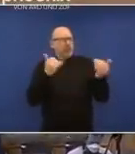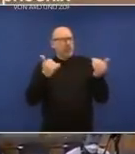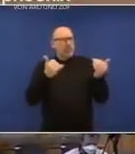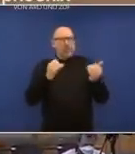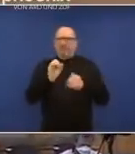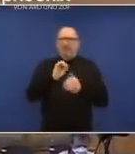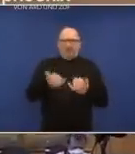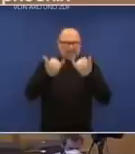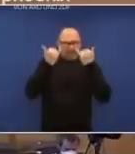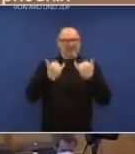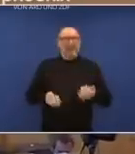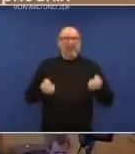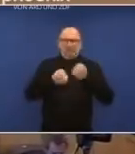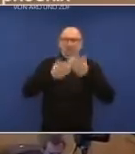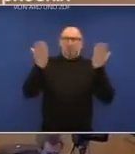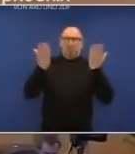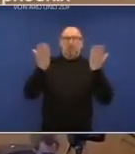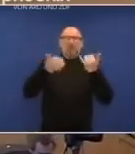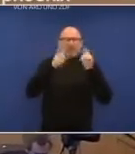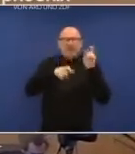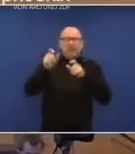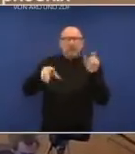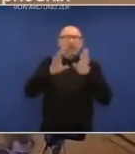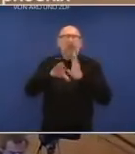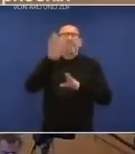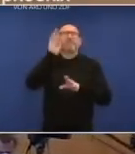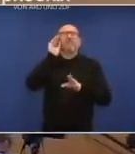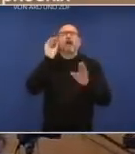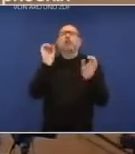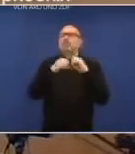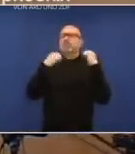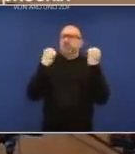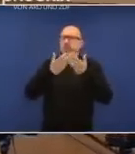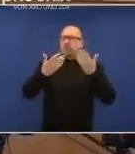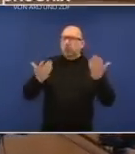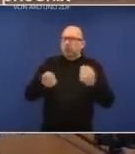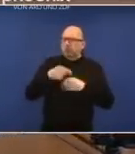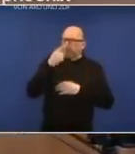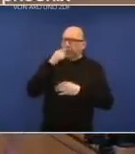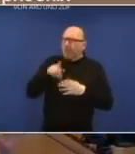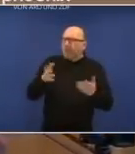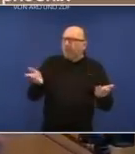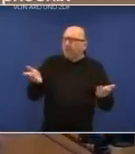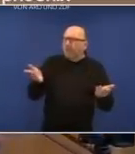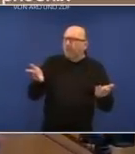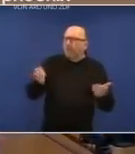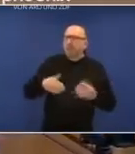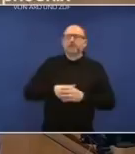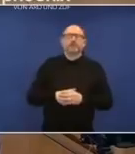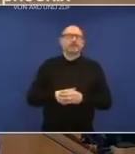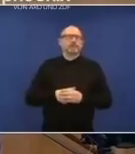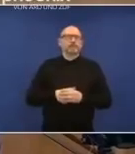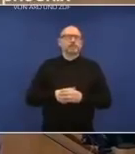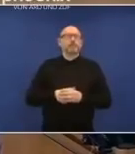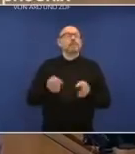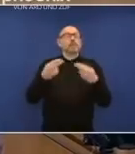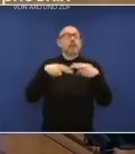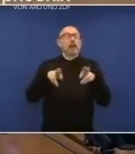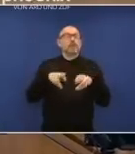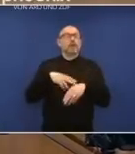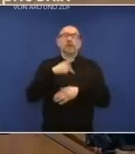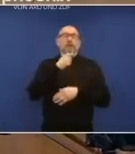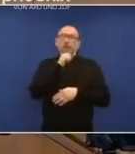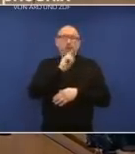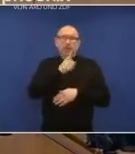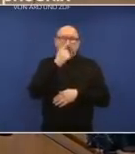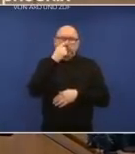jetzt? Warum erfahren wir erst jetzt darüber? Ist das Zufall? Nee, das ist kein Zufall. Es wäre auch ehrlich gesagt